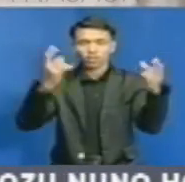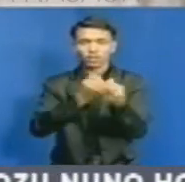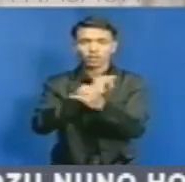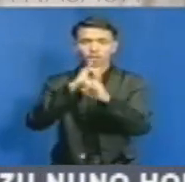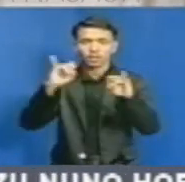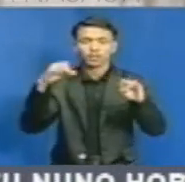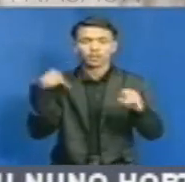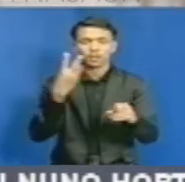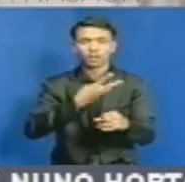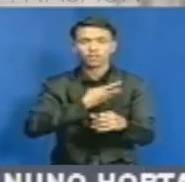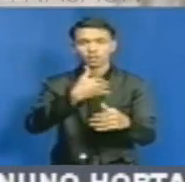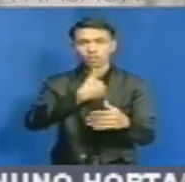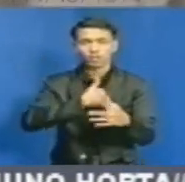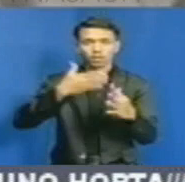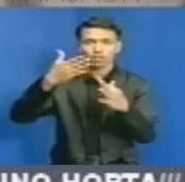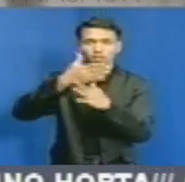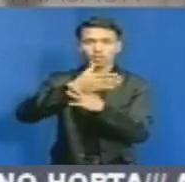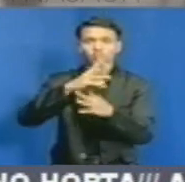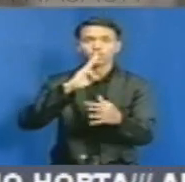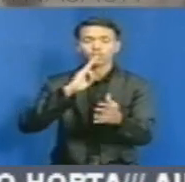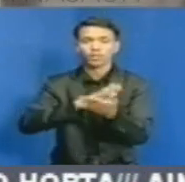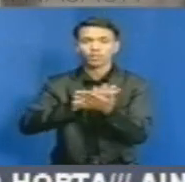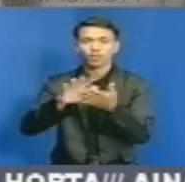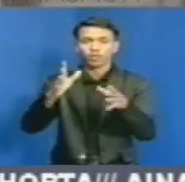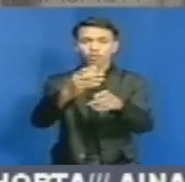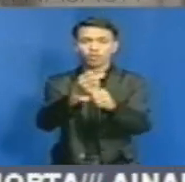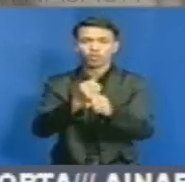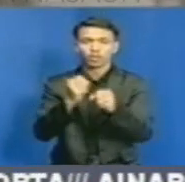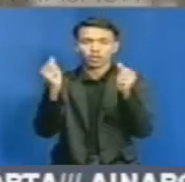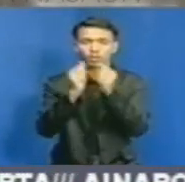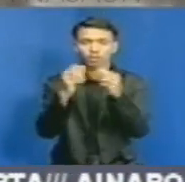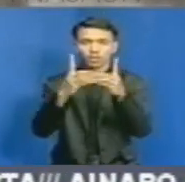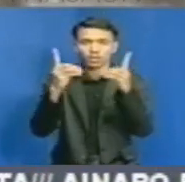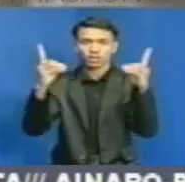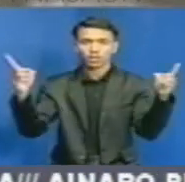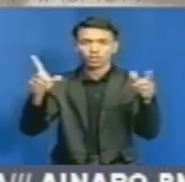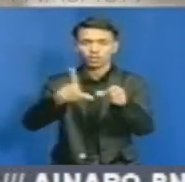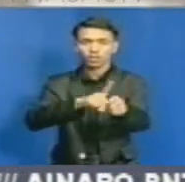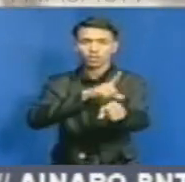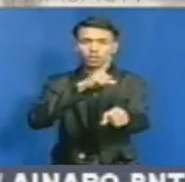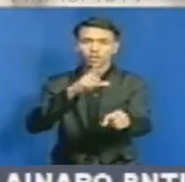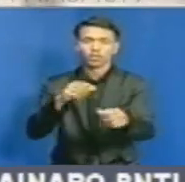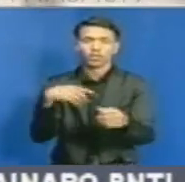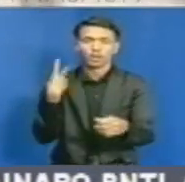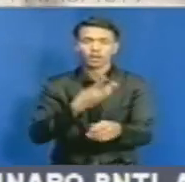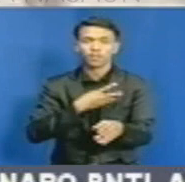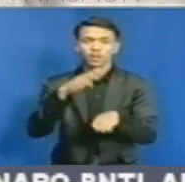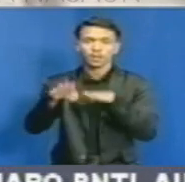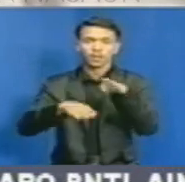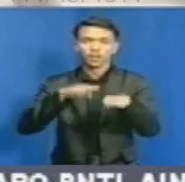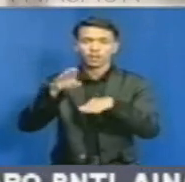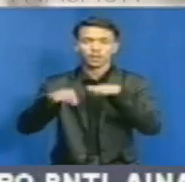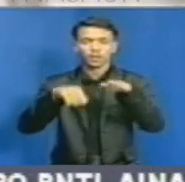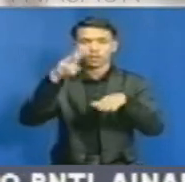ame nunca acesso ba buat dira bemos. Ame kuru ho distansi nebe dok. Ami selau ho kilometro ida a